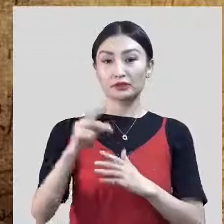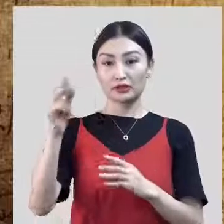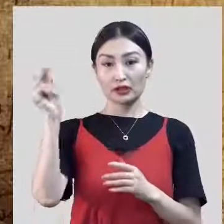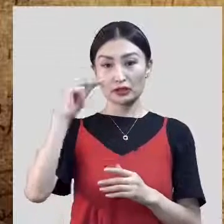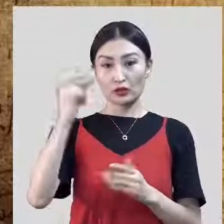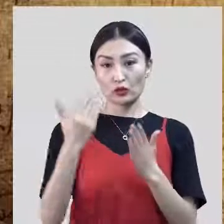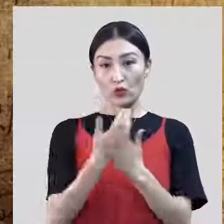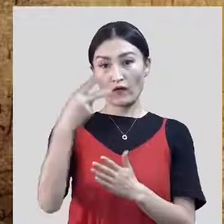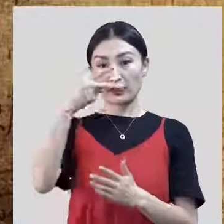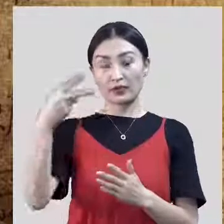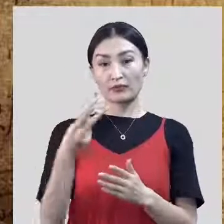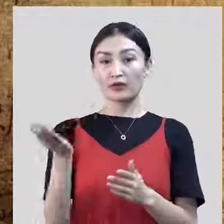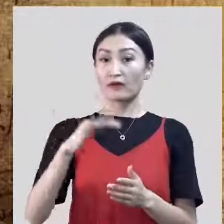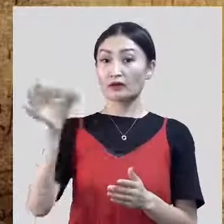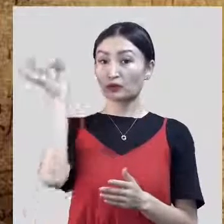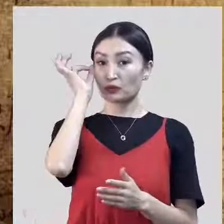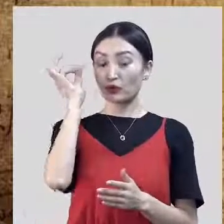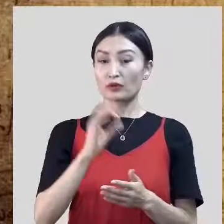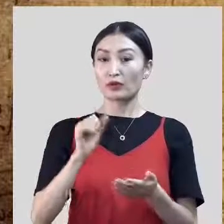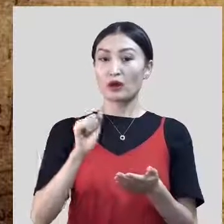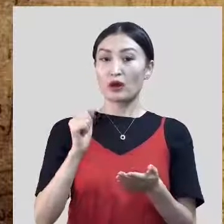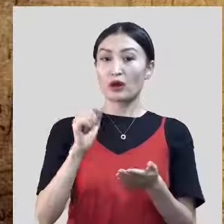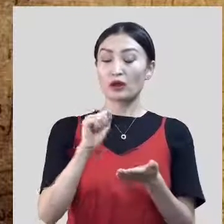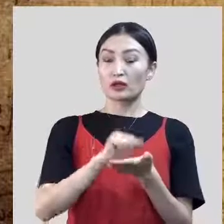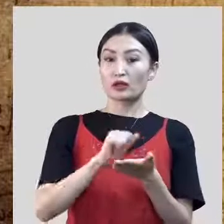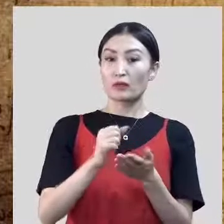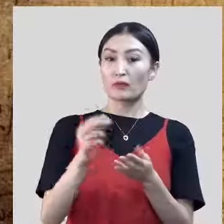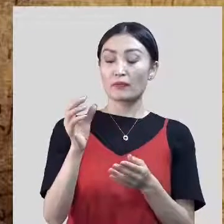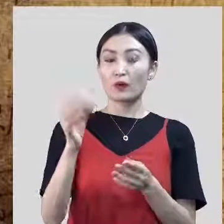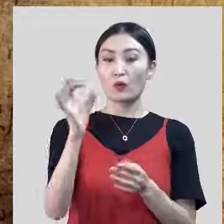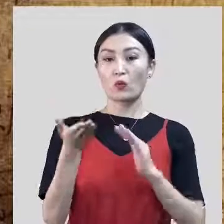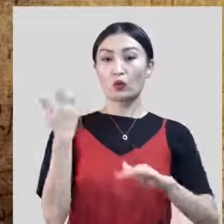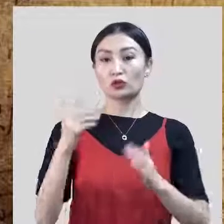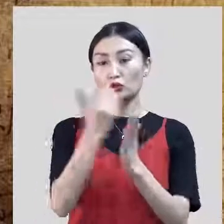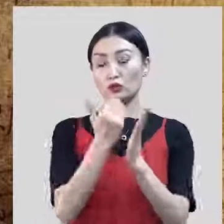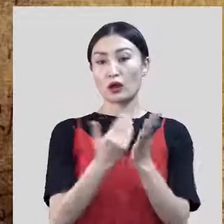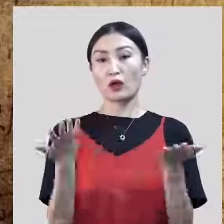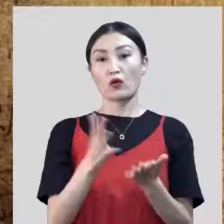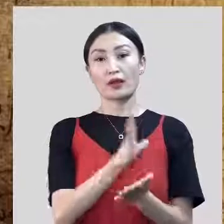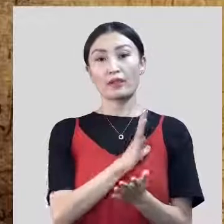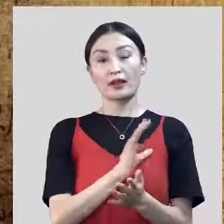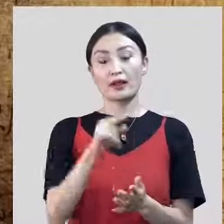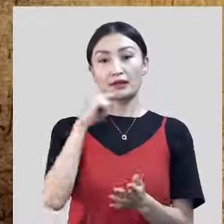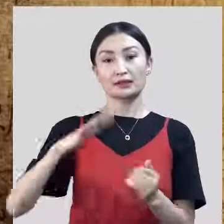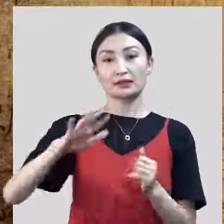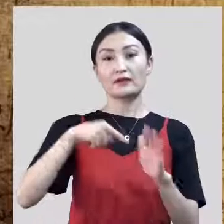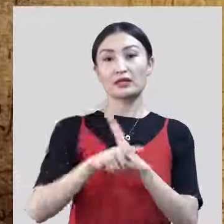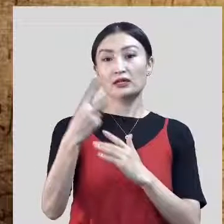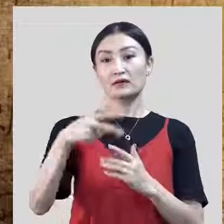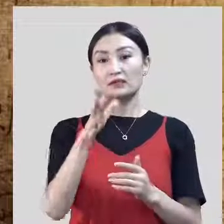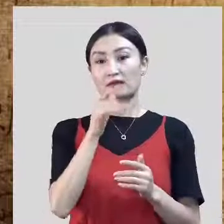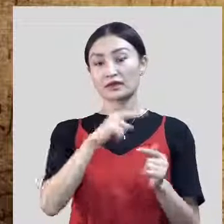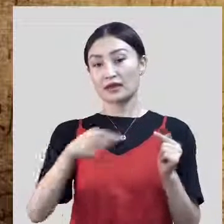новой темы давайте вспомним материал прошлого урока какой была россия в начале 20 века и